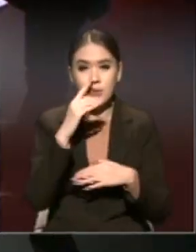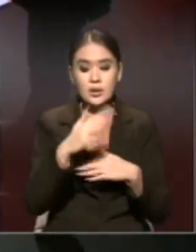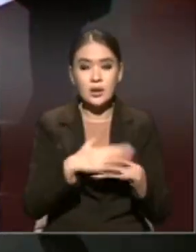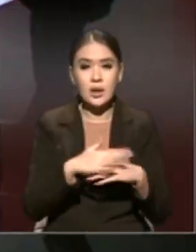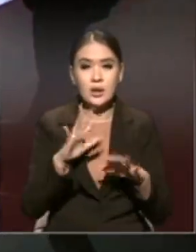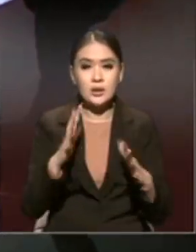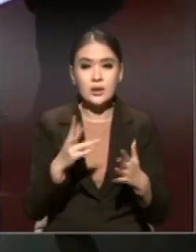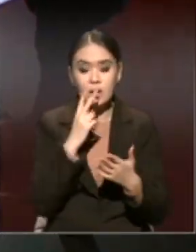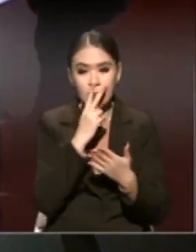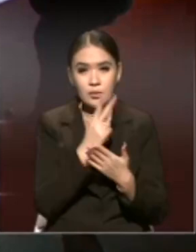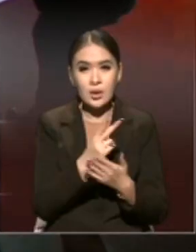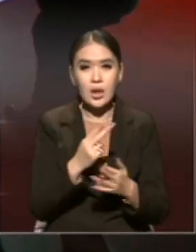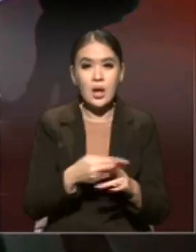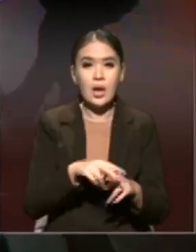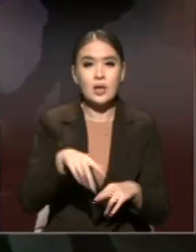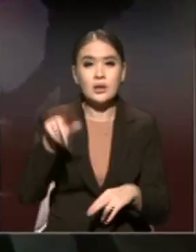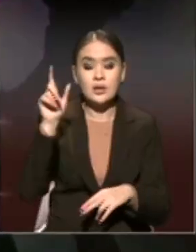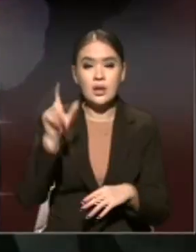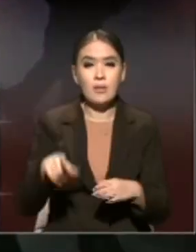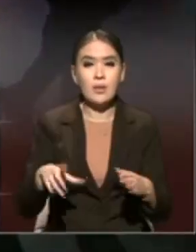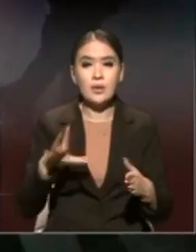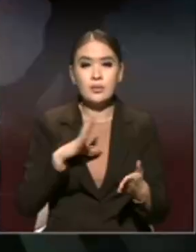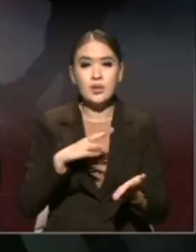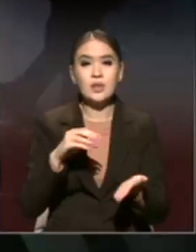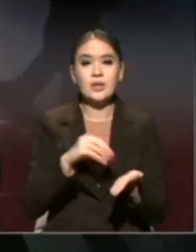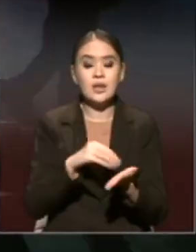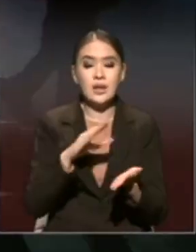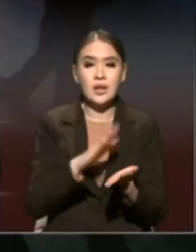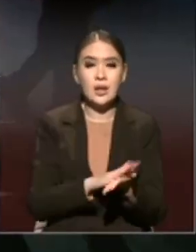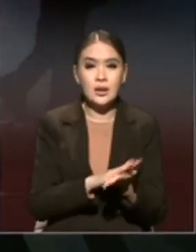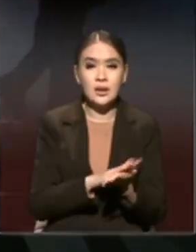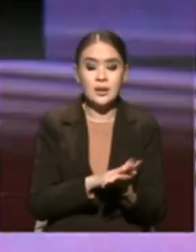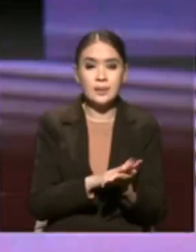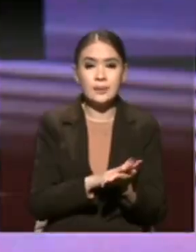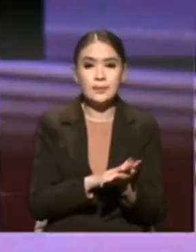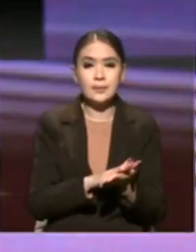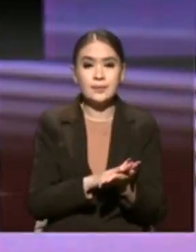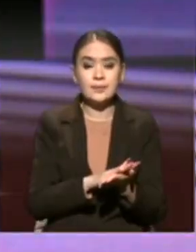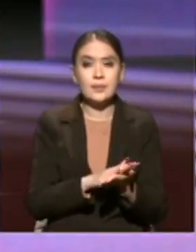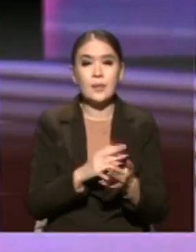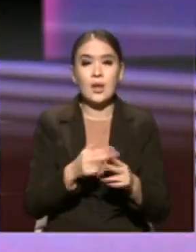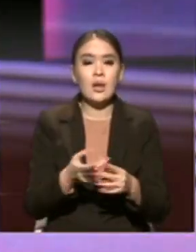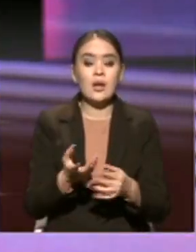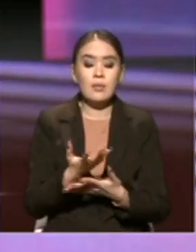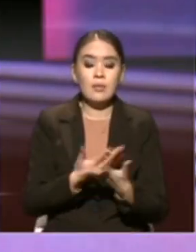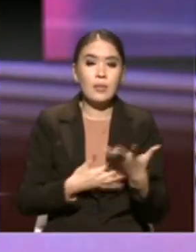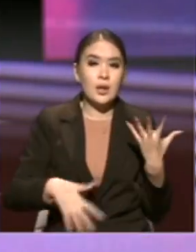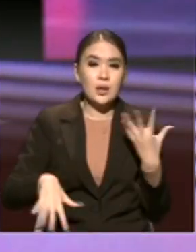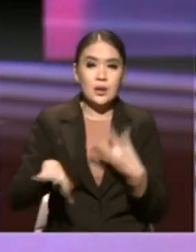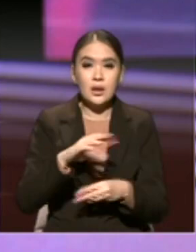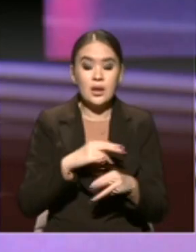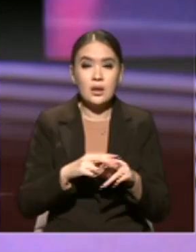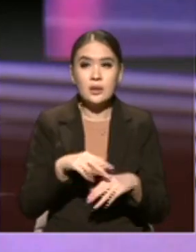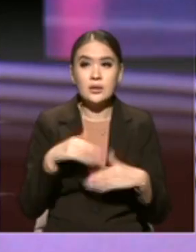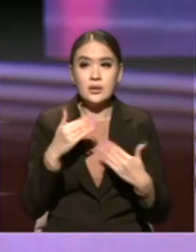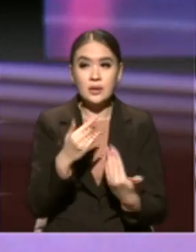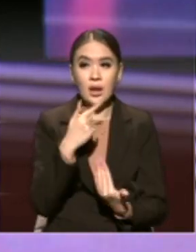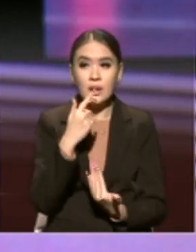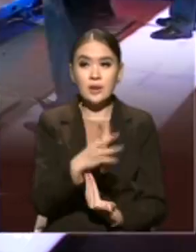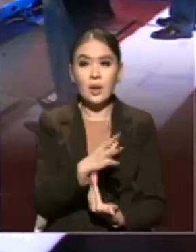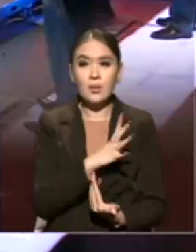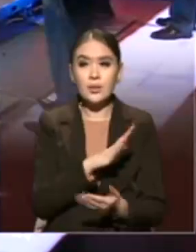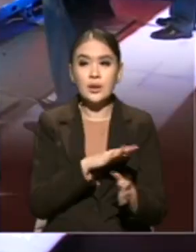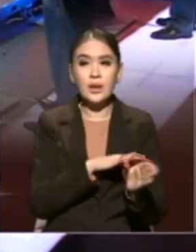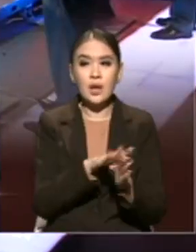алатын болсақ, иә, азамат тіркелді, сарбаздар. Олар барлығы, яғни біз міне жаңа сіз көрсеткен